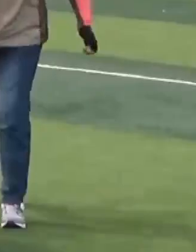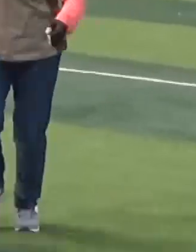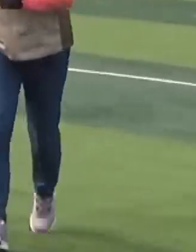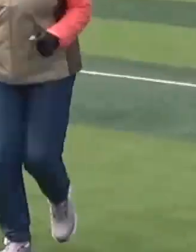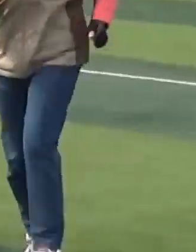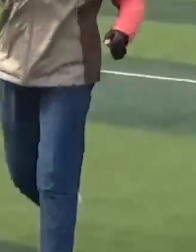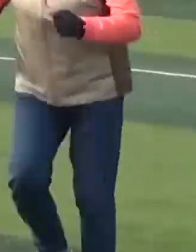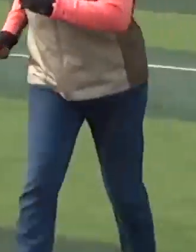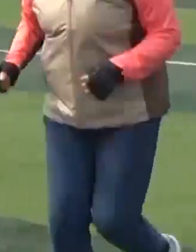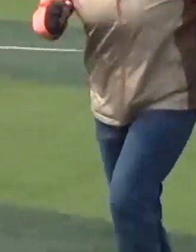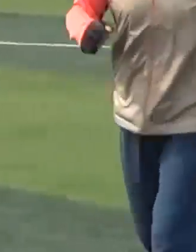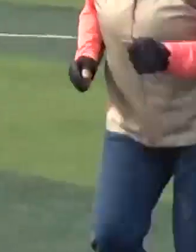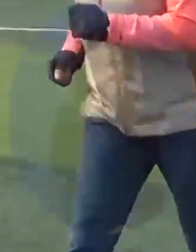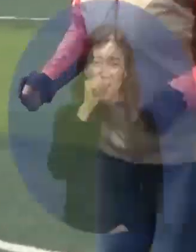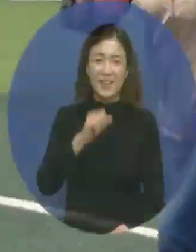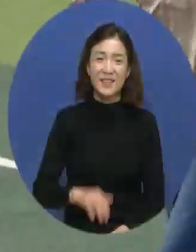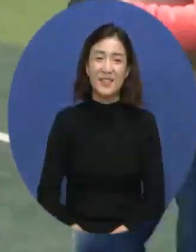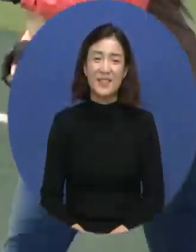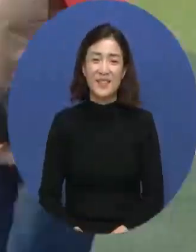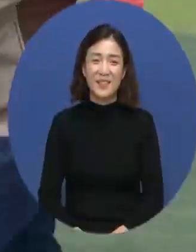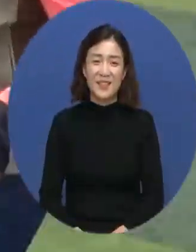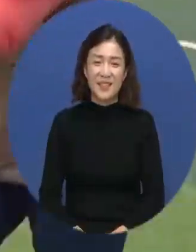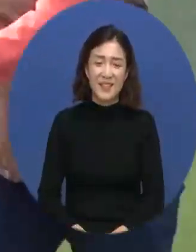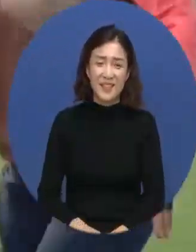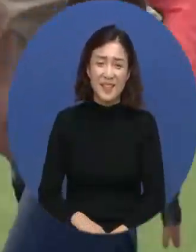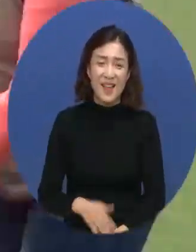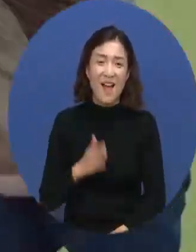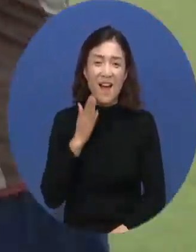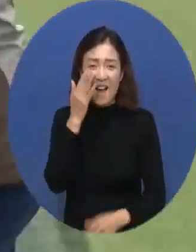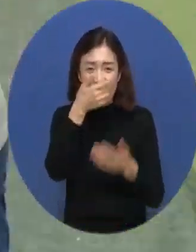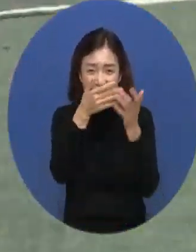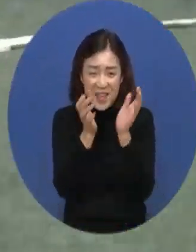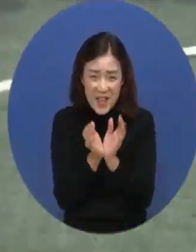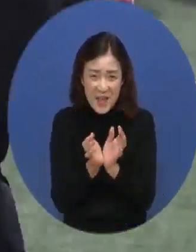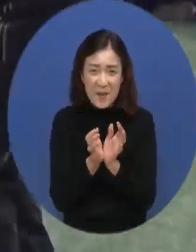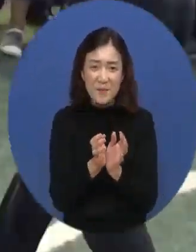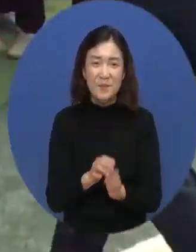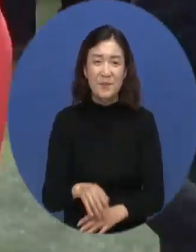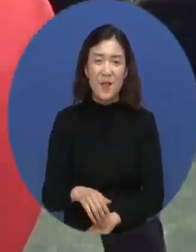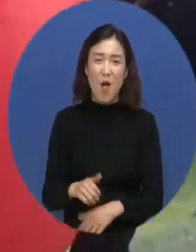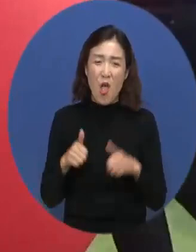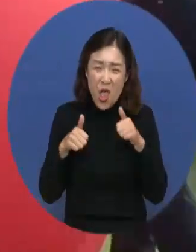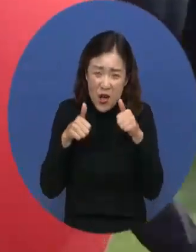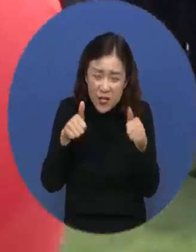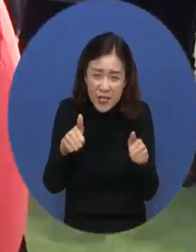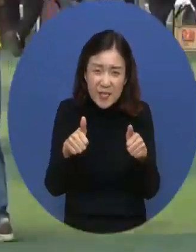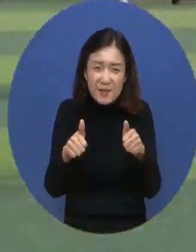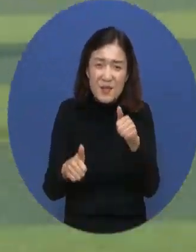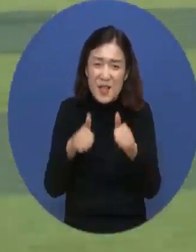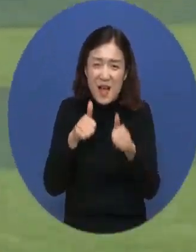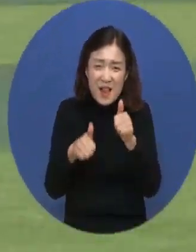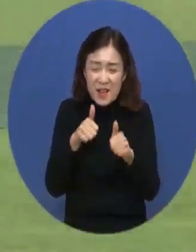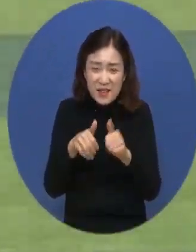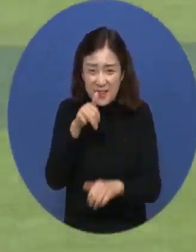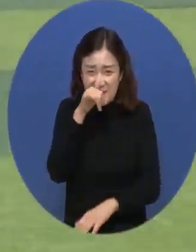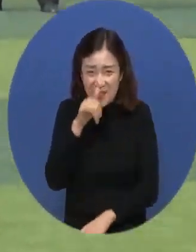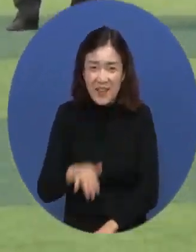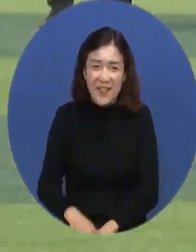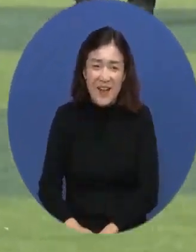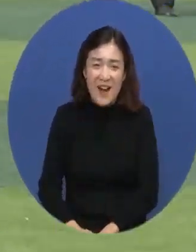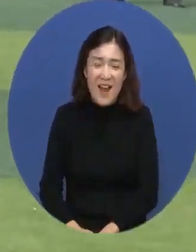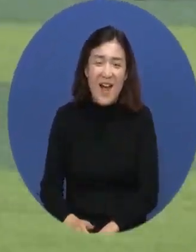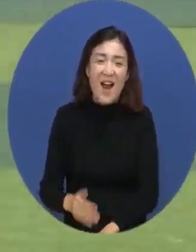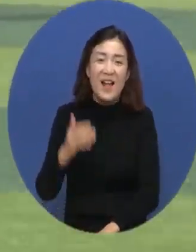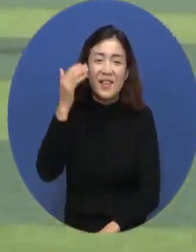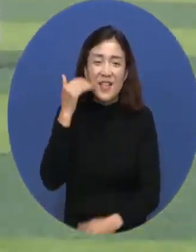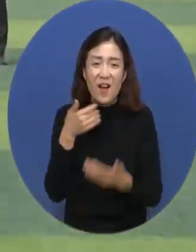네. 자, 우리 청팀 이해 질서로 열심히 달리고 있습니다. 청팀